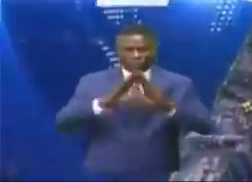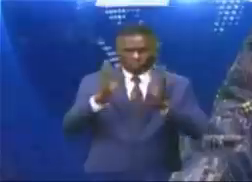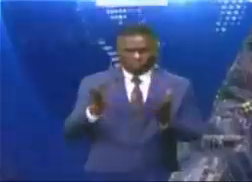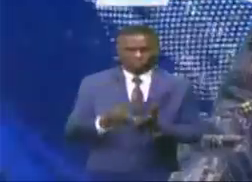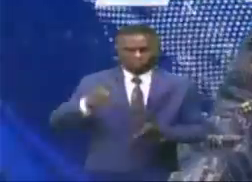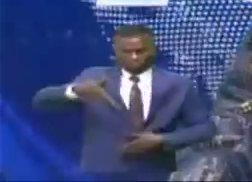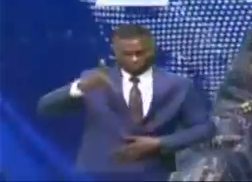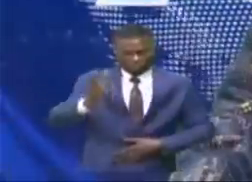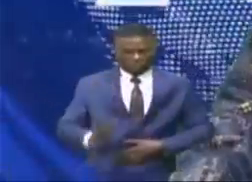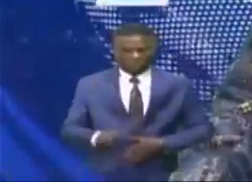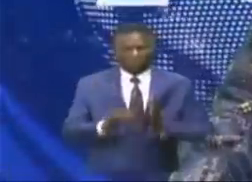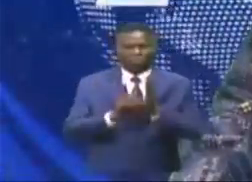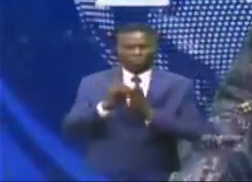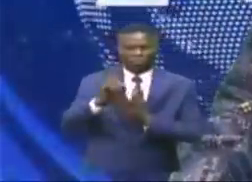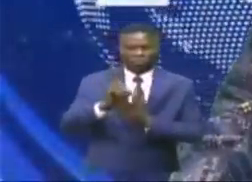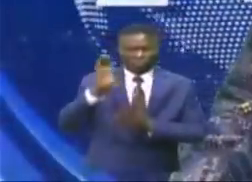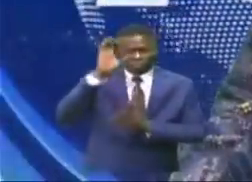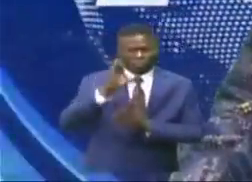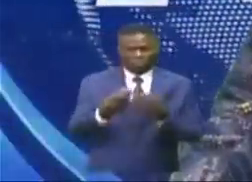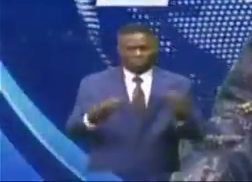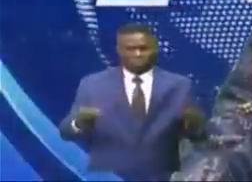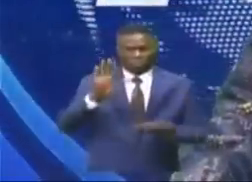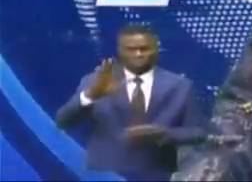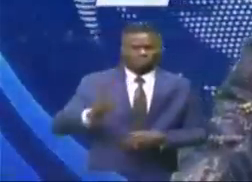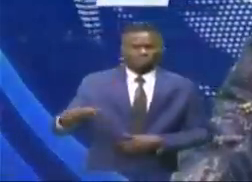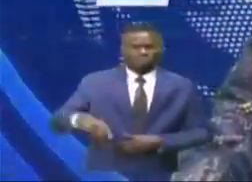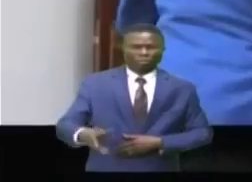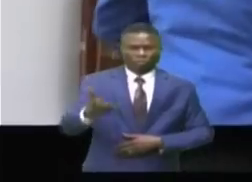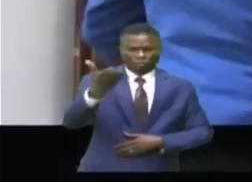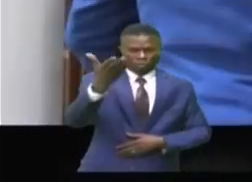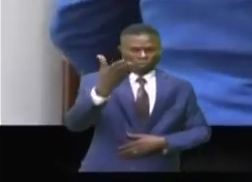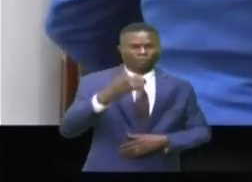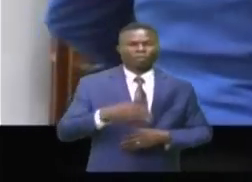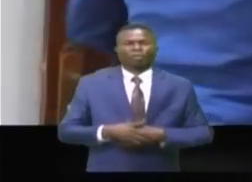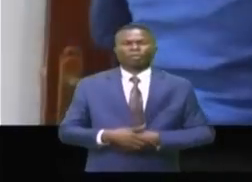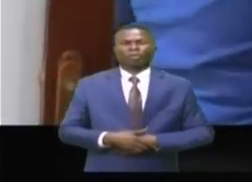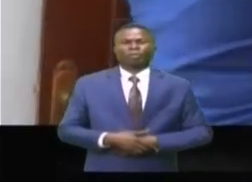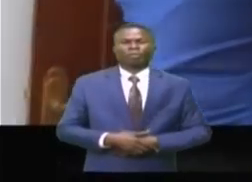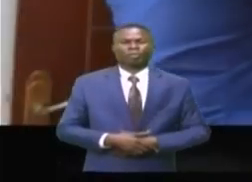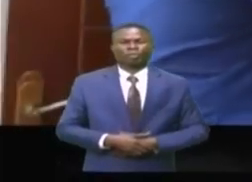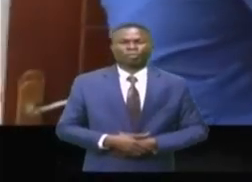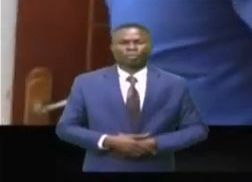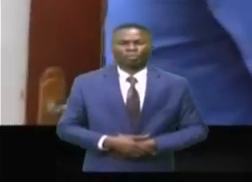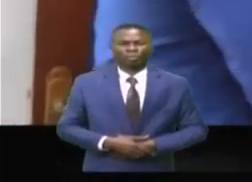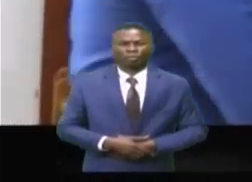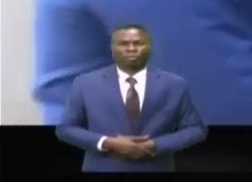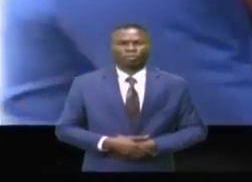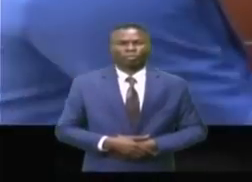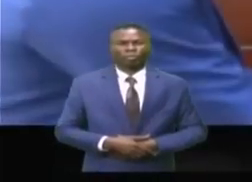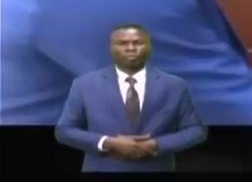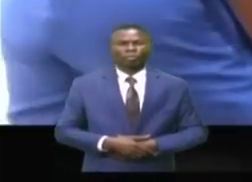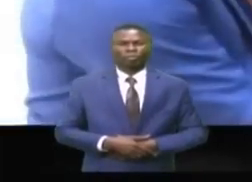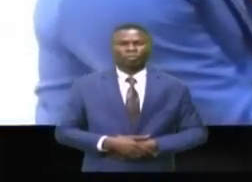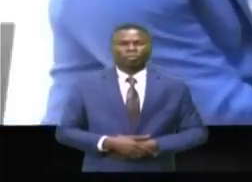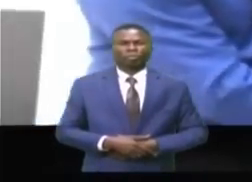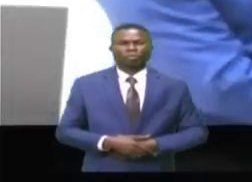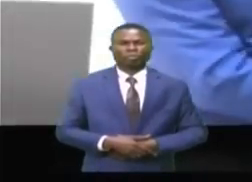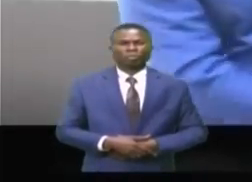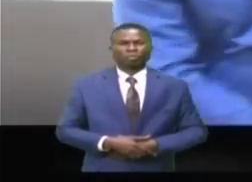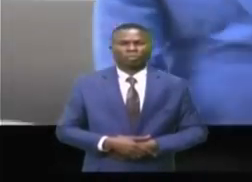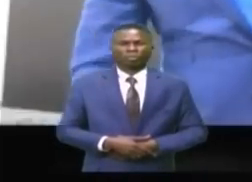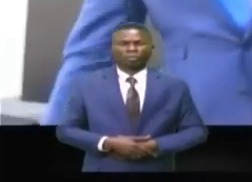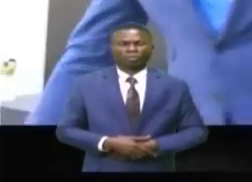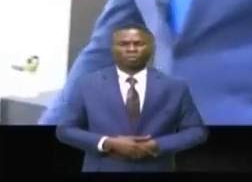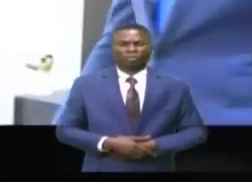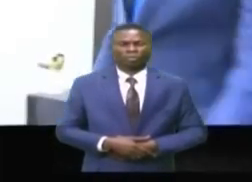espèrent un développement pour un vivre ensemble meilleur. Gaëto Magal nous en parle. Quête de partenariat stratégique avec notamment les